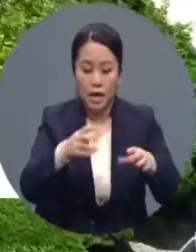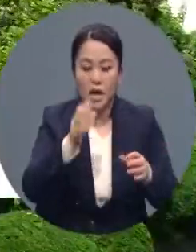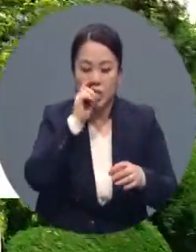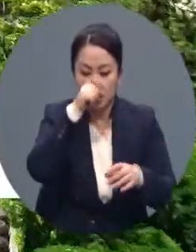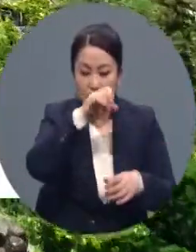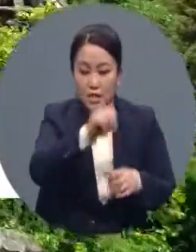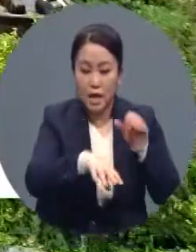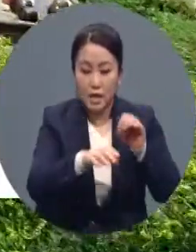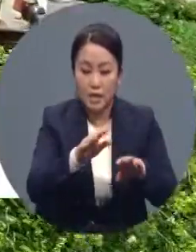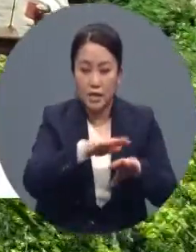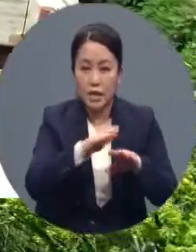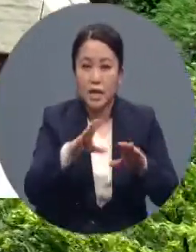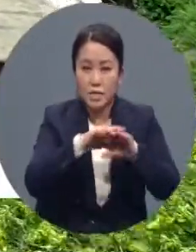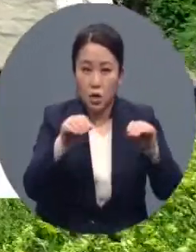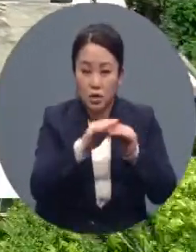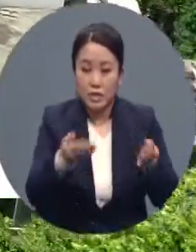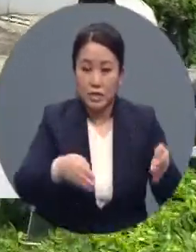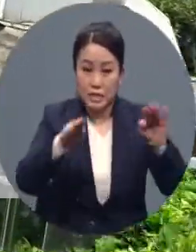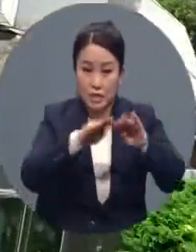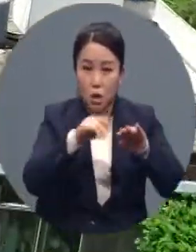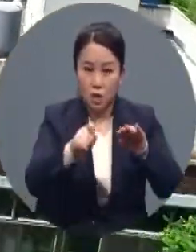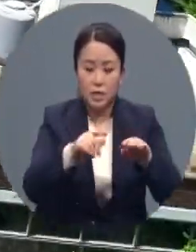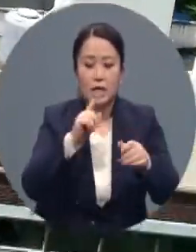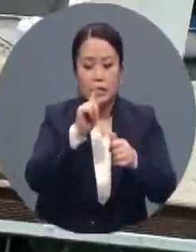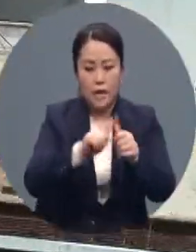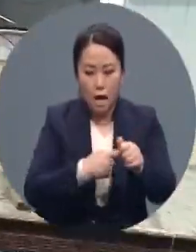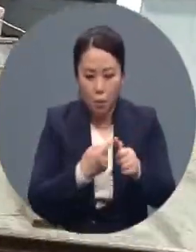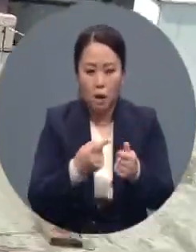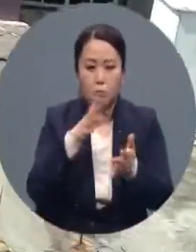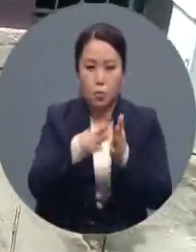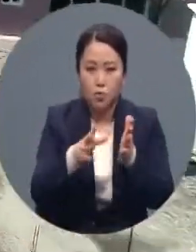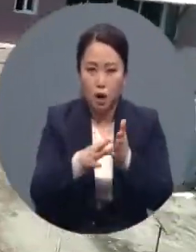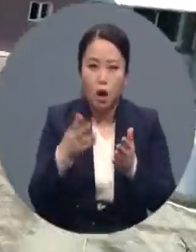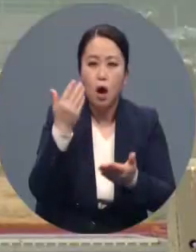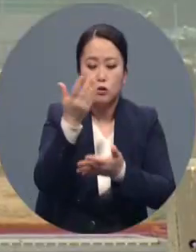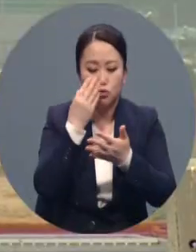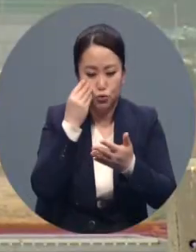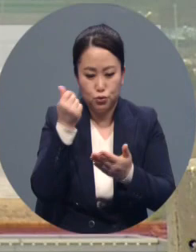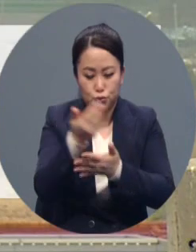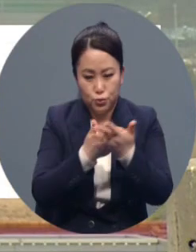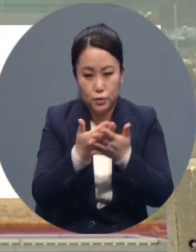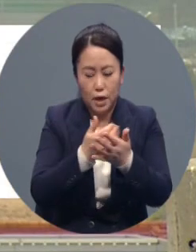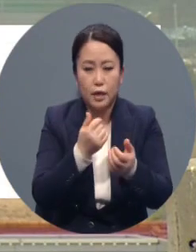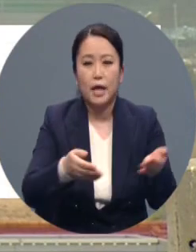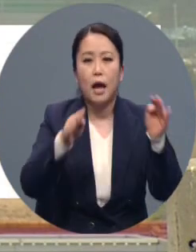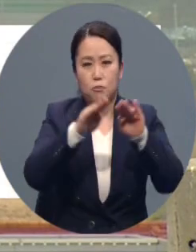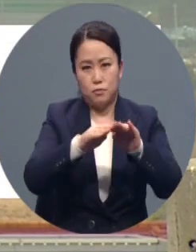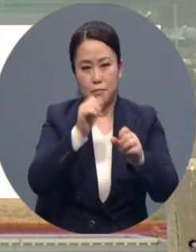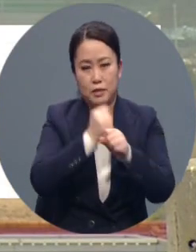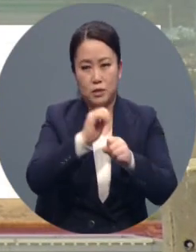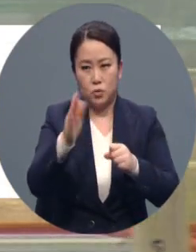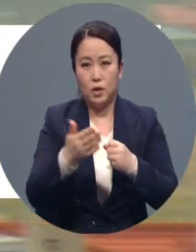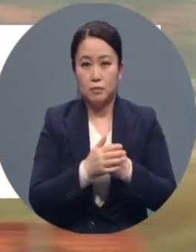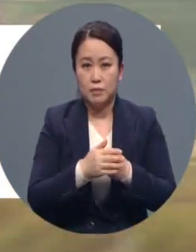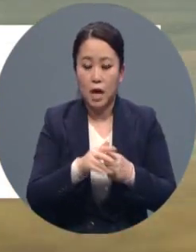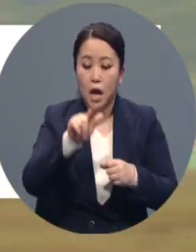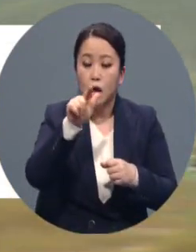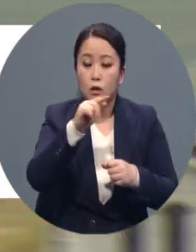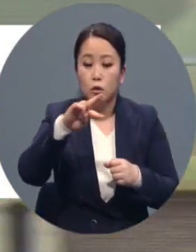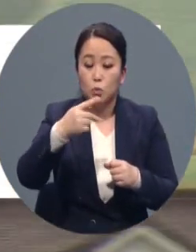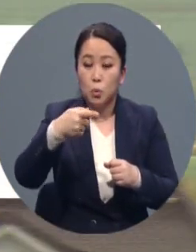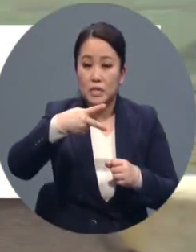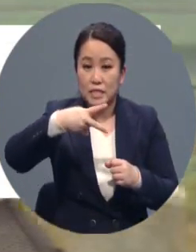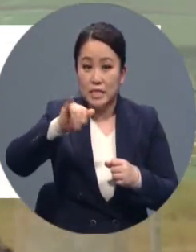시설을 직접 하는 자원순환타운을 새롭게 조성합니다. 도시가스를 안 쓰고 다른 옆에 시설에서